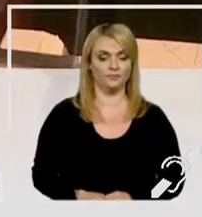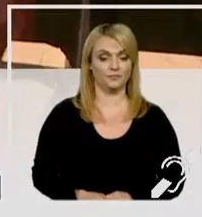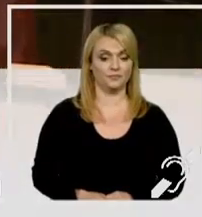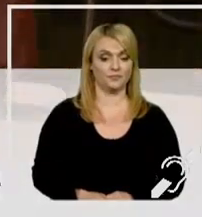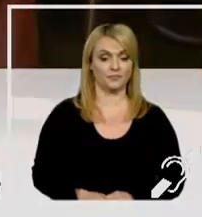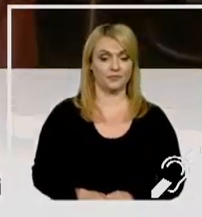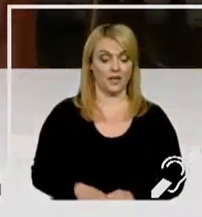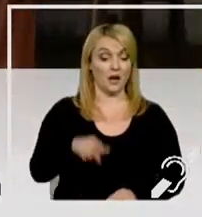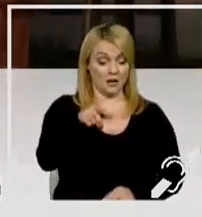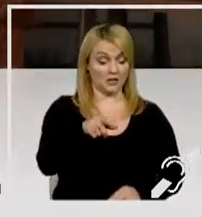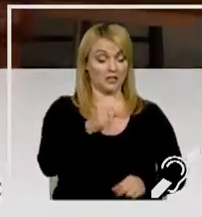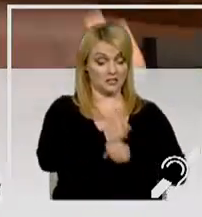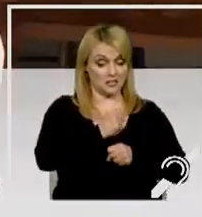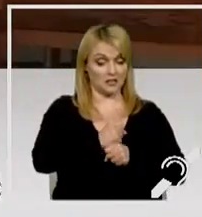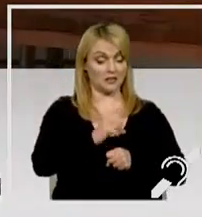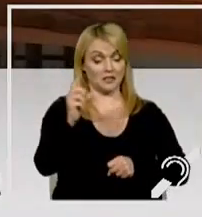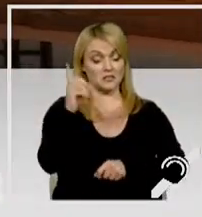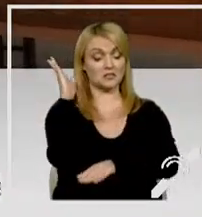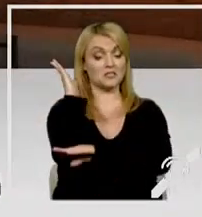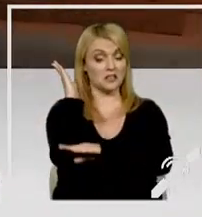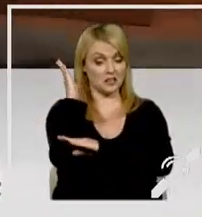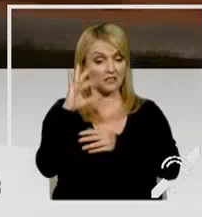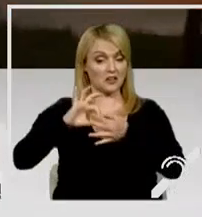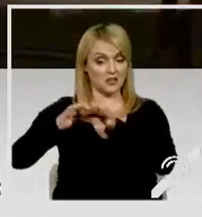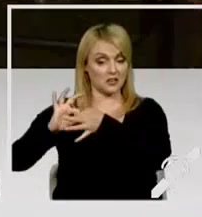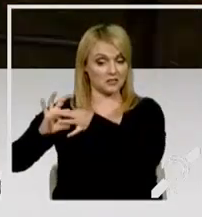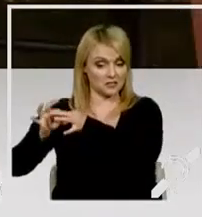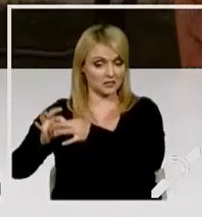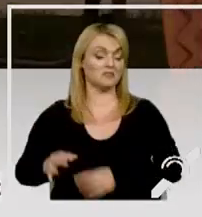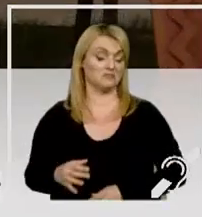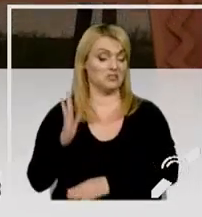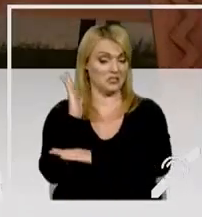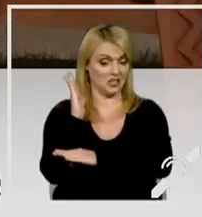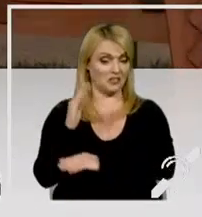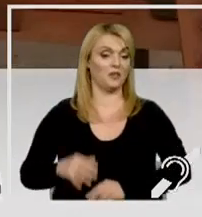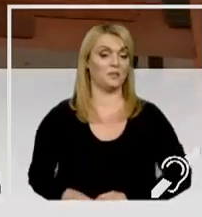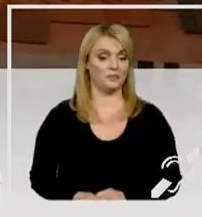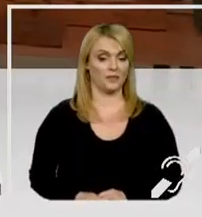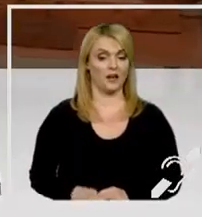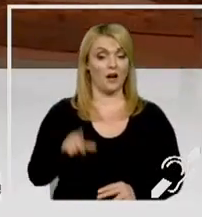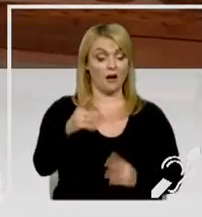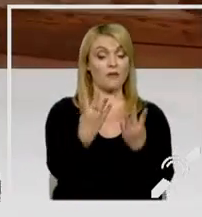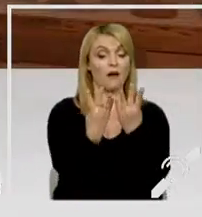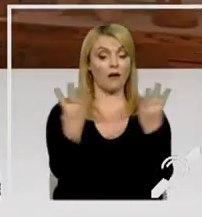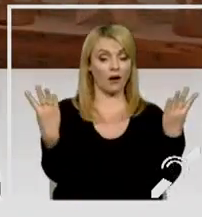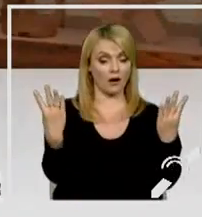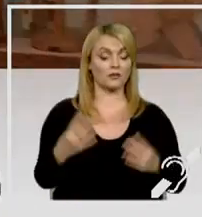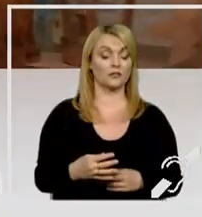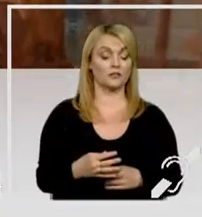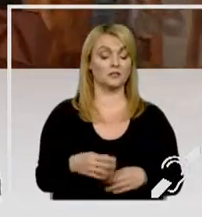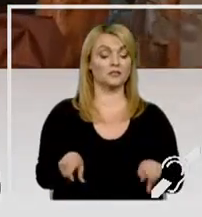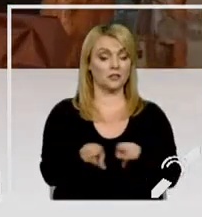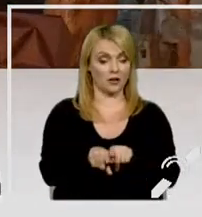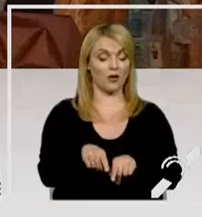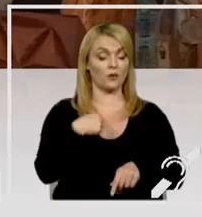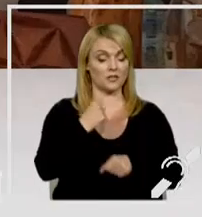dintr-o singură bucată de lemn. Aici facem, este gardul tradițional la noi Maramureș, care